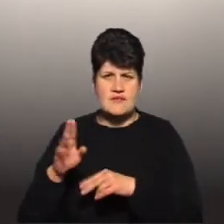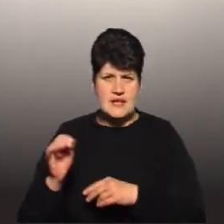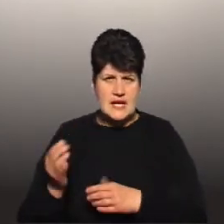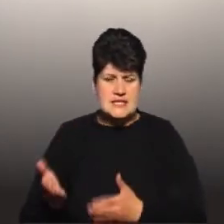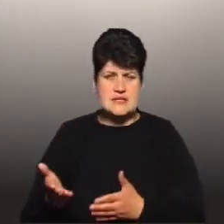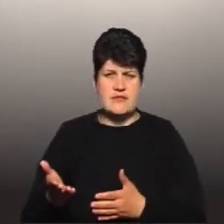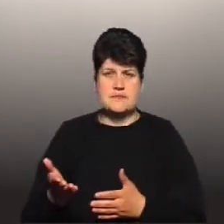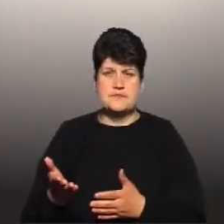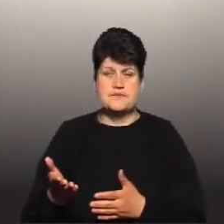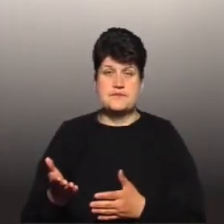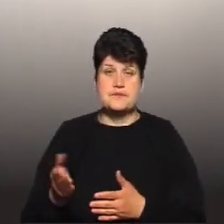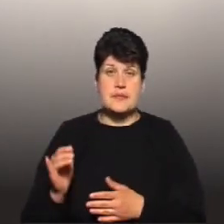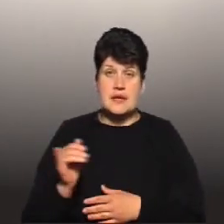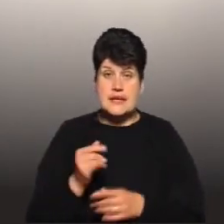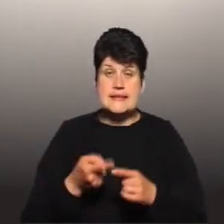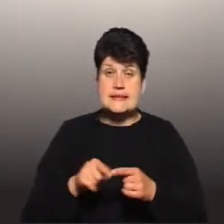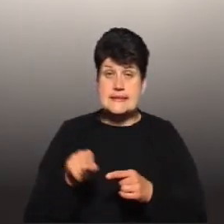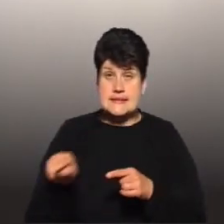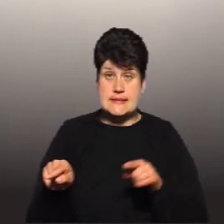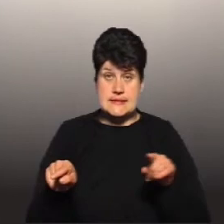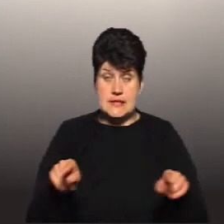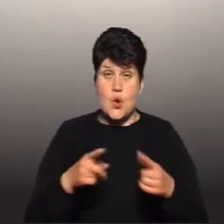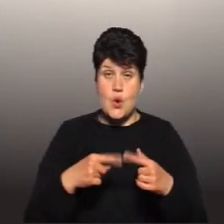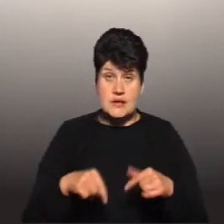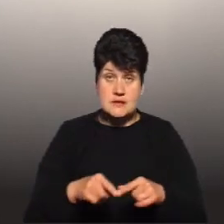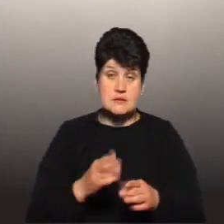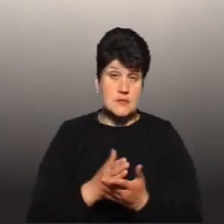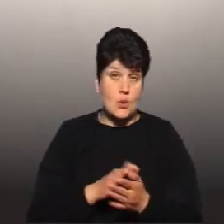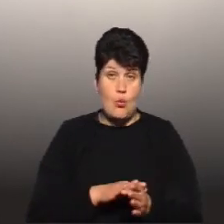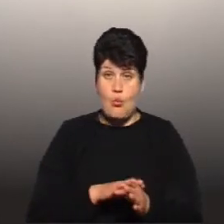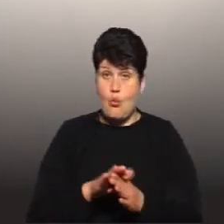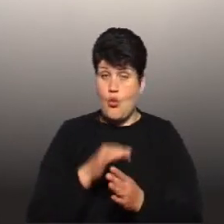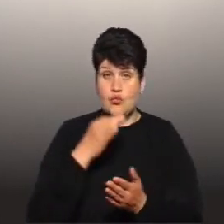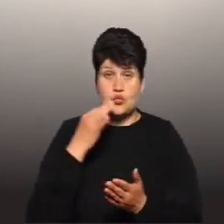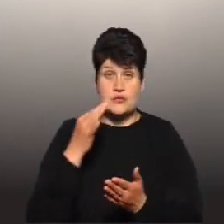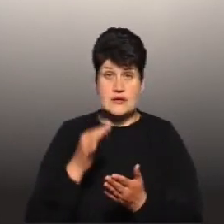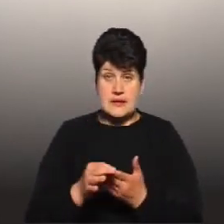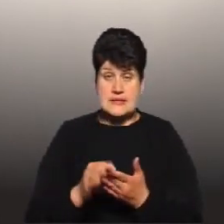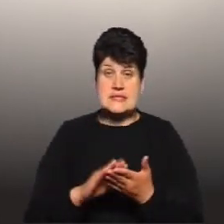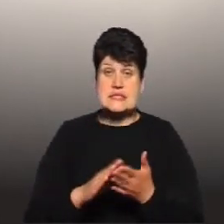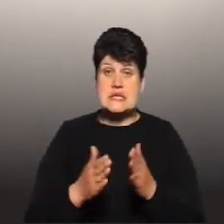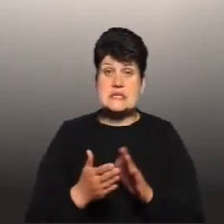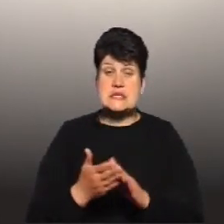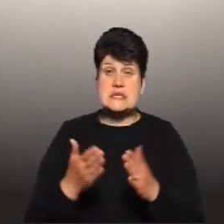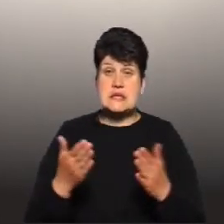І ця організація несе повну відповідальність за стан. Якщо не